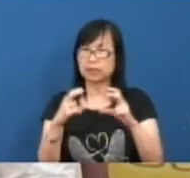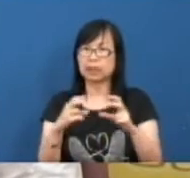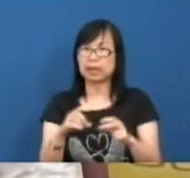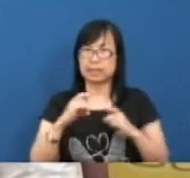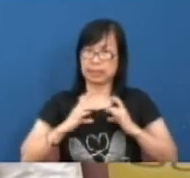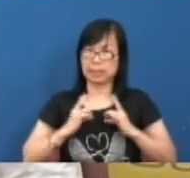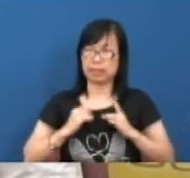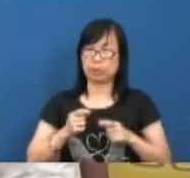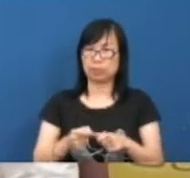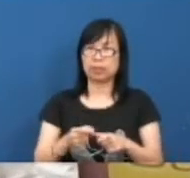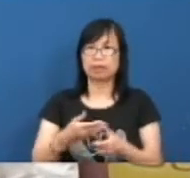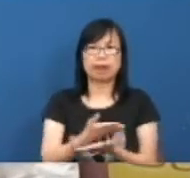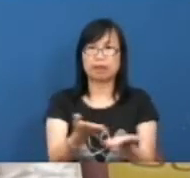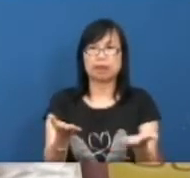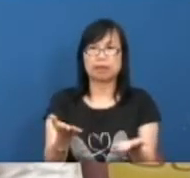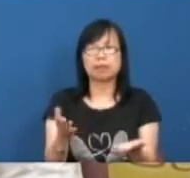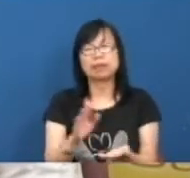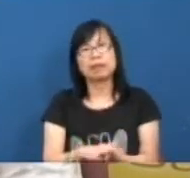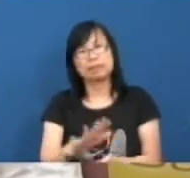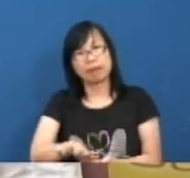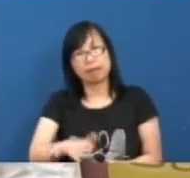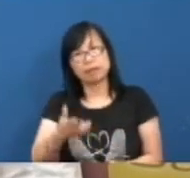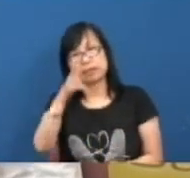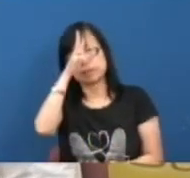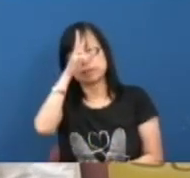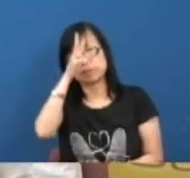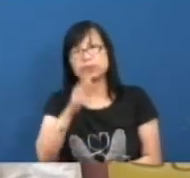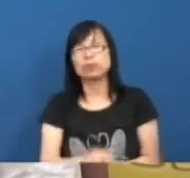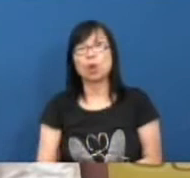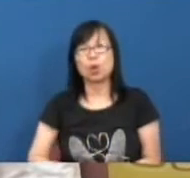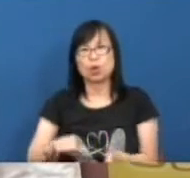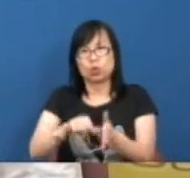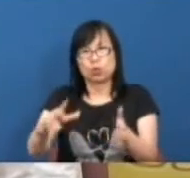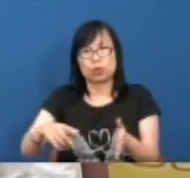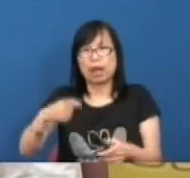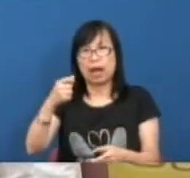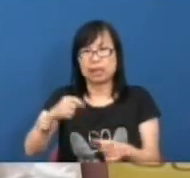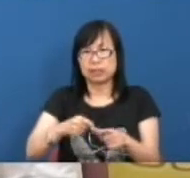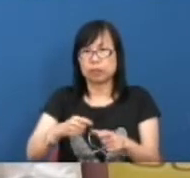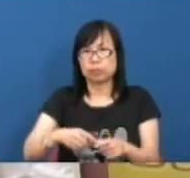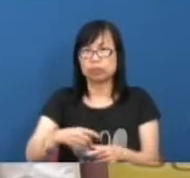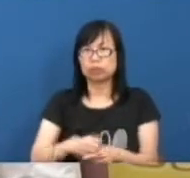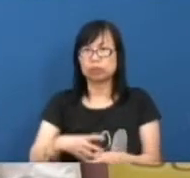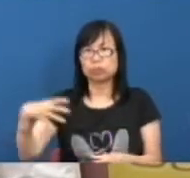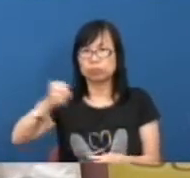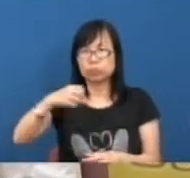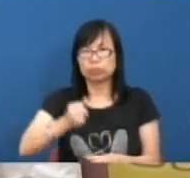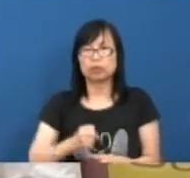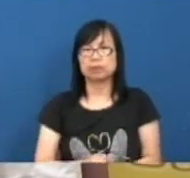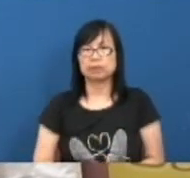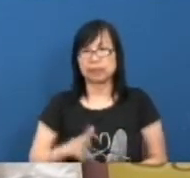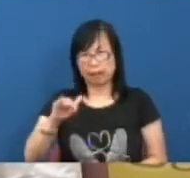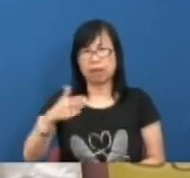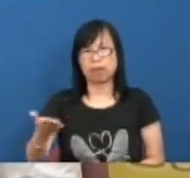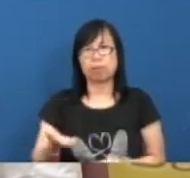其實即係大家都無可厚非啦，但係政府佢係最大嘅股東，點解依然係俾港鐵咁樣